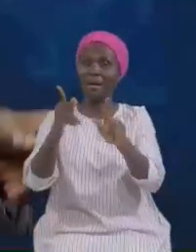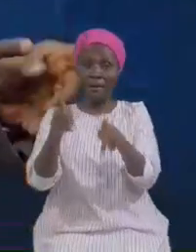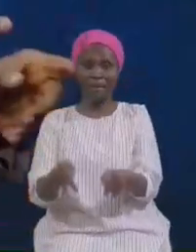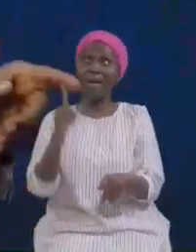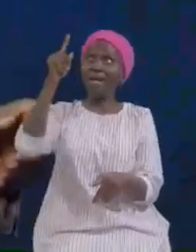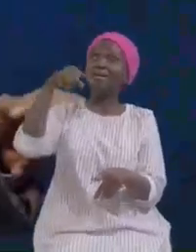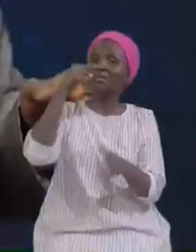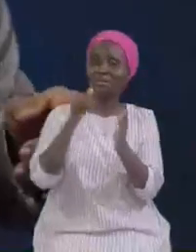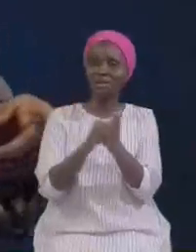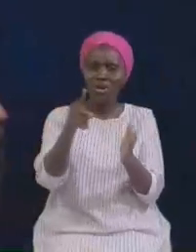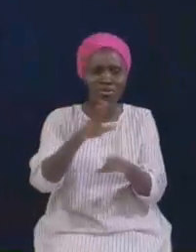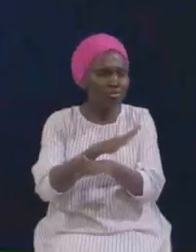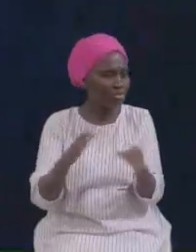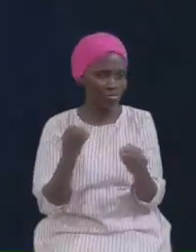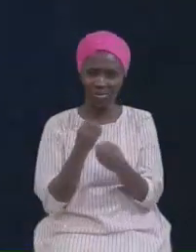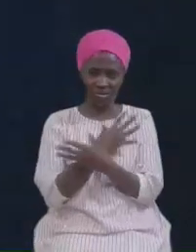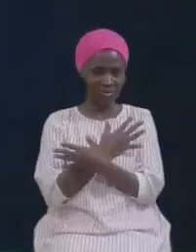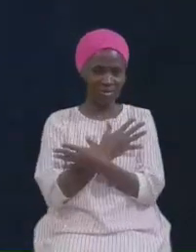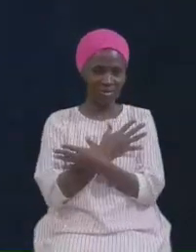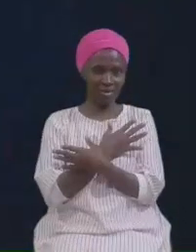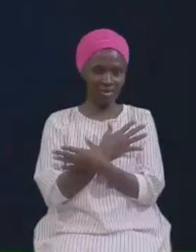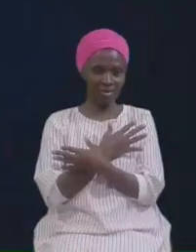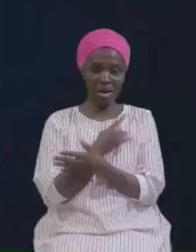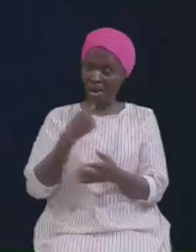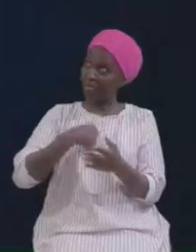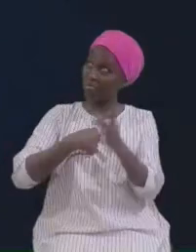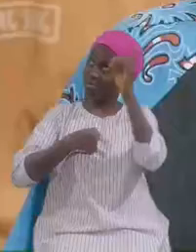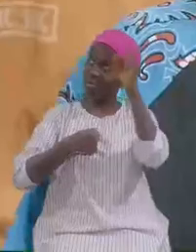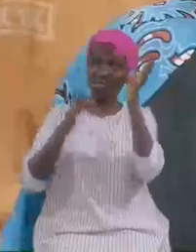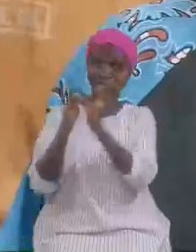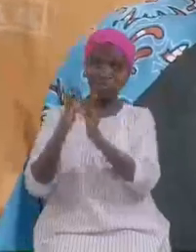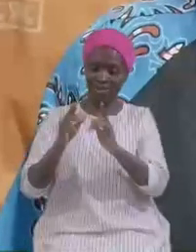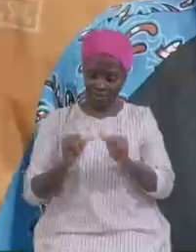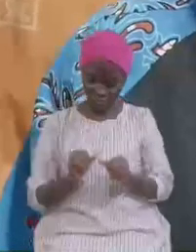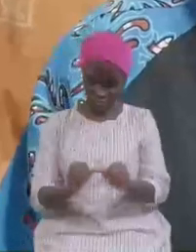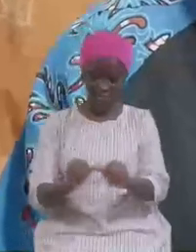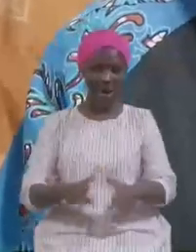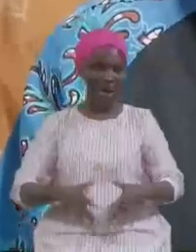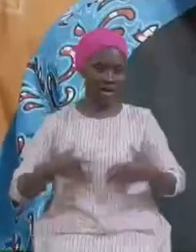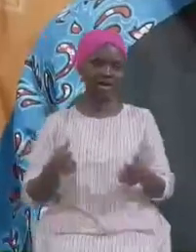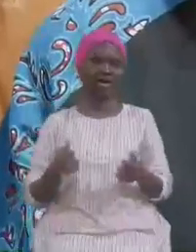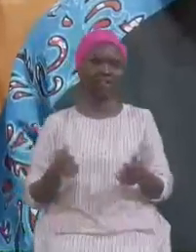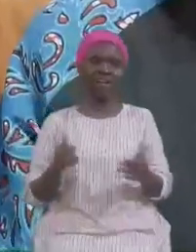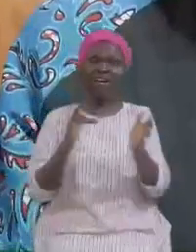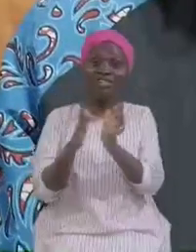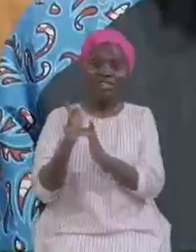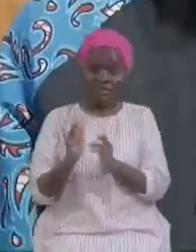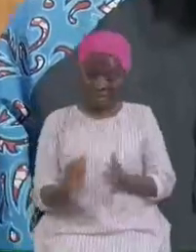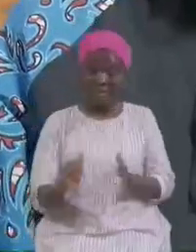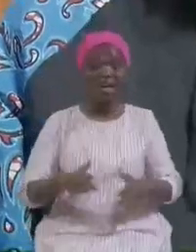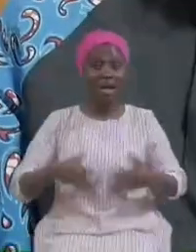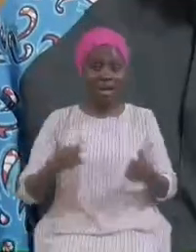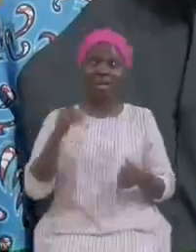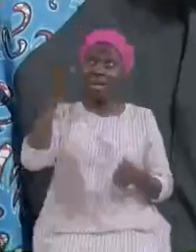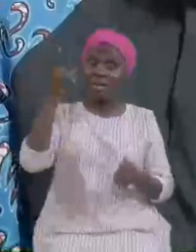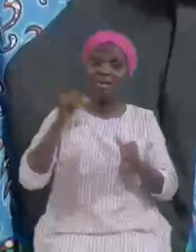dit, ne crains pas. Je suis encore vivant. Jésus-Christ est encore vivant. Il est toujours celui